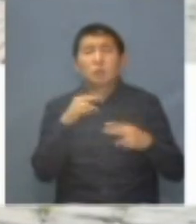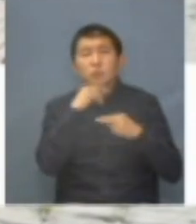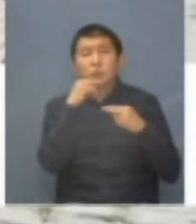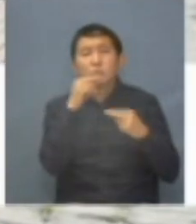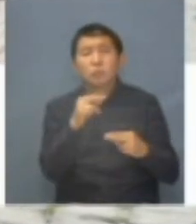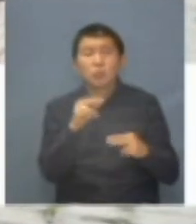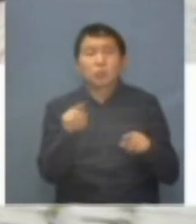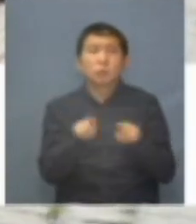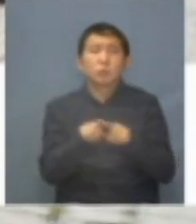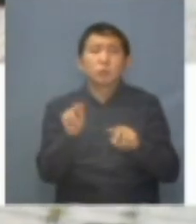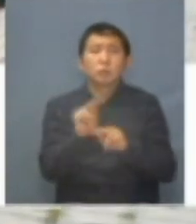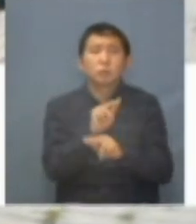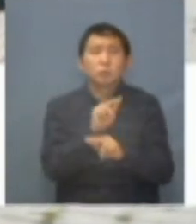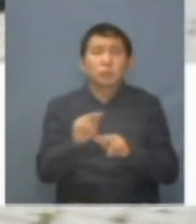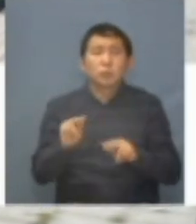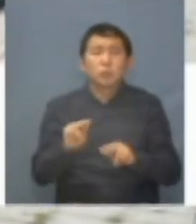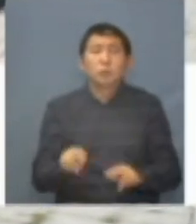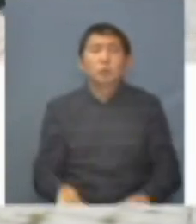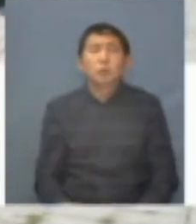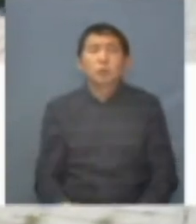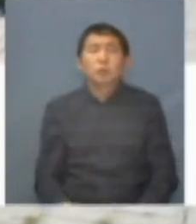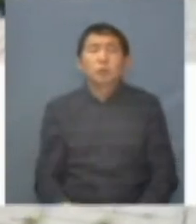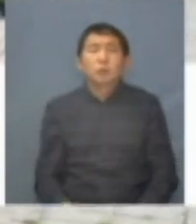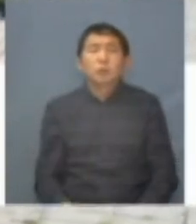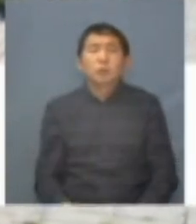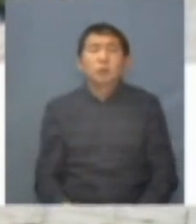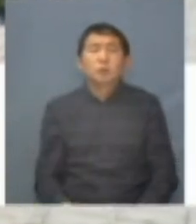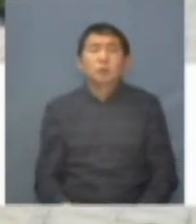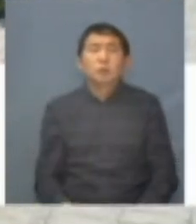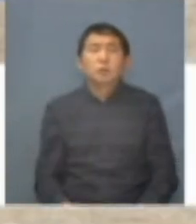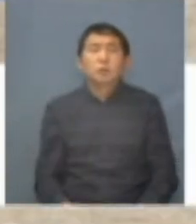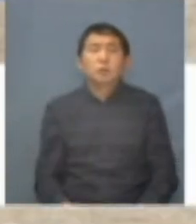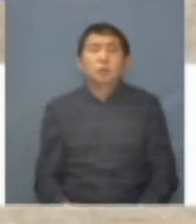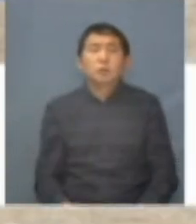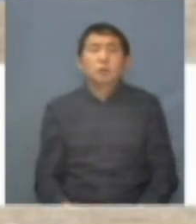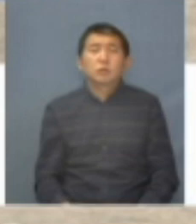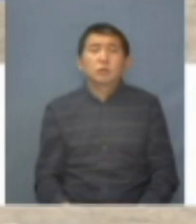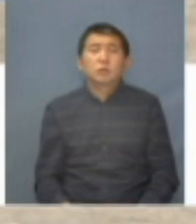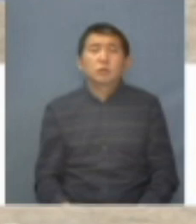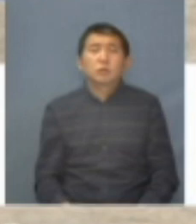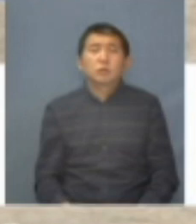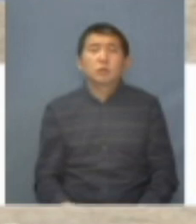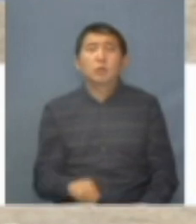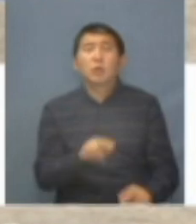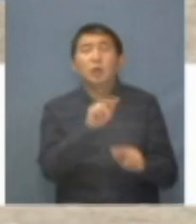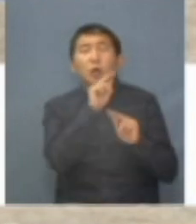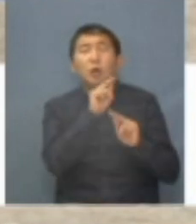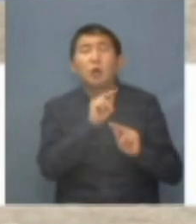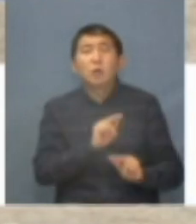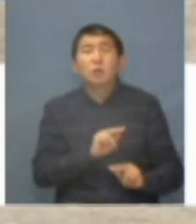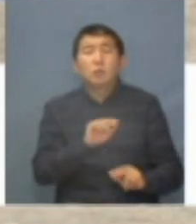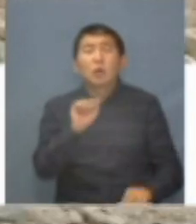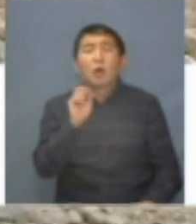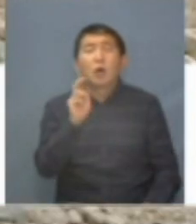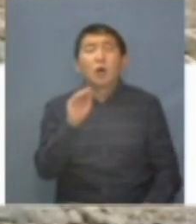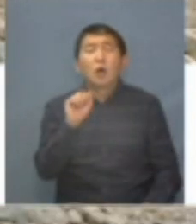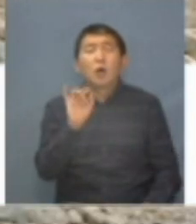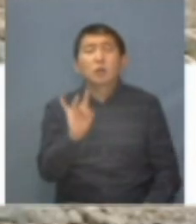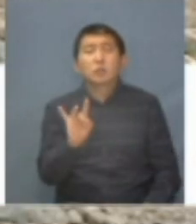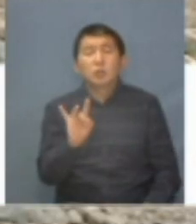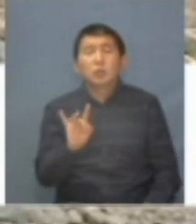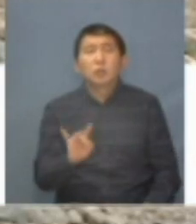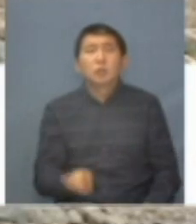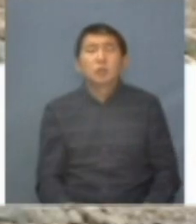мектепті дамытып және шет аймақтардың бәрін көгалдандырып жатыр. Абаттандыру жұмыстарының нәтижесінде Ақжар ауылының